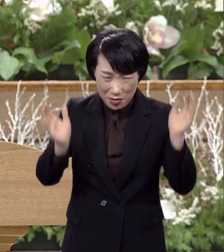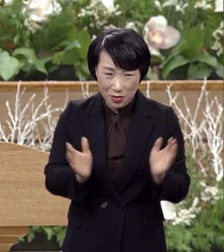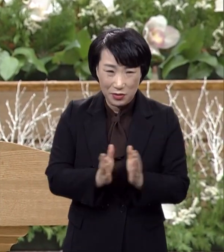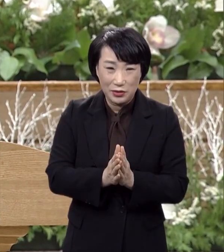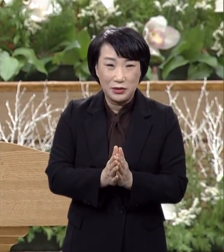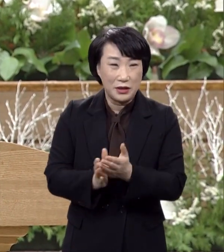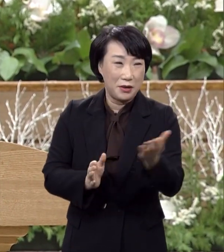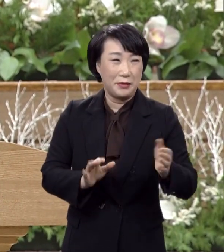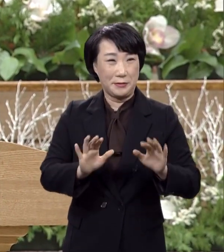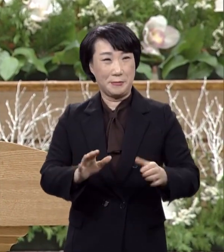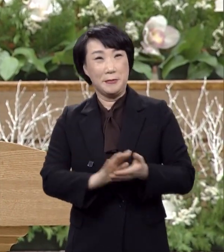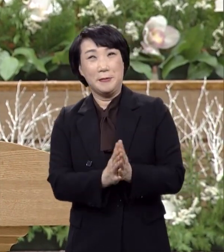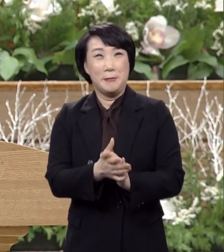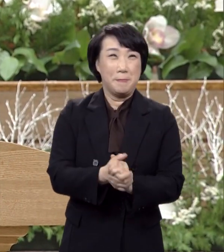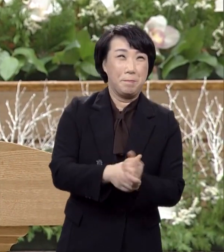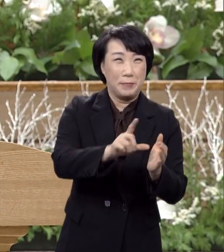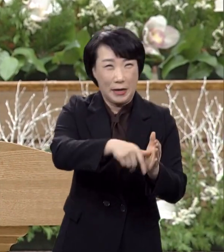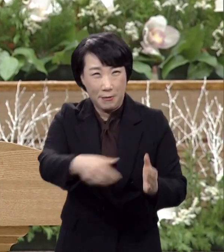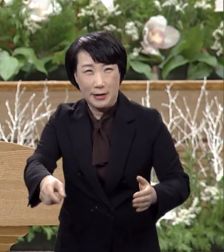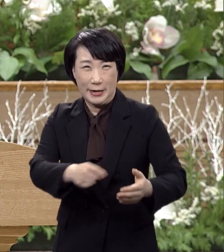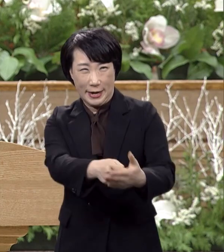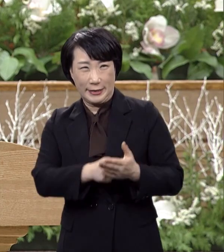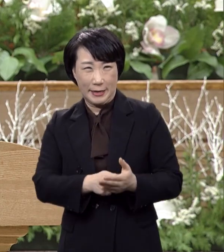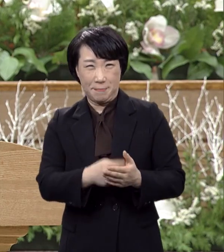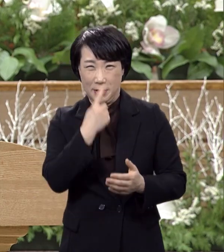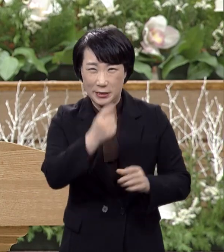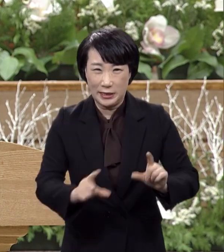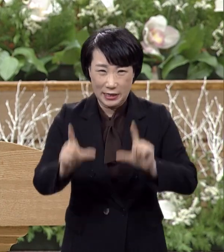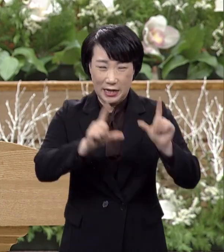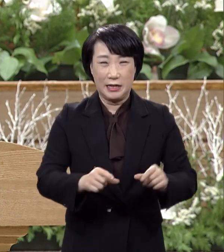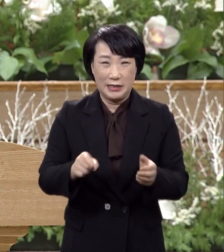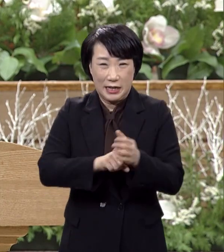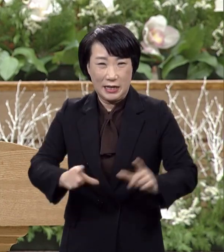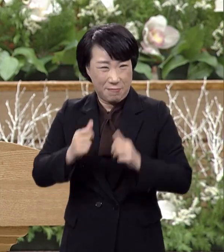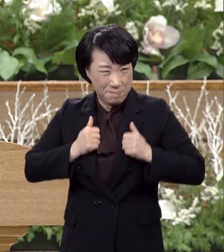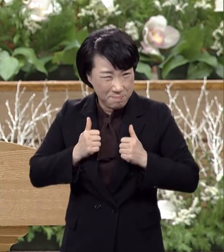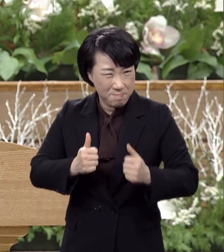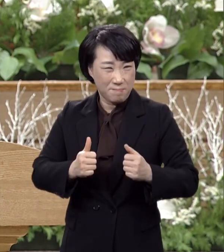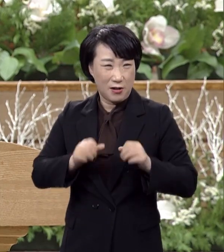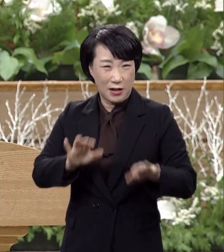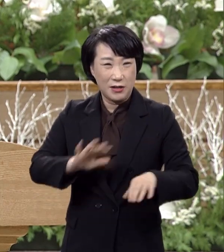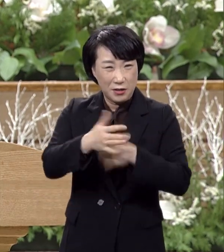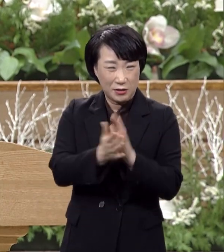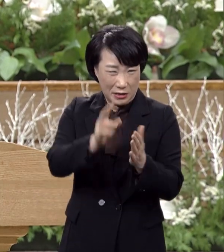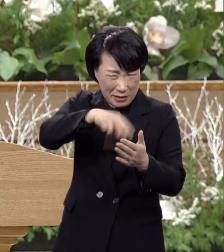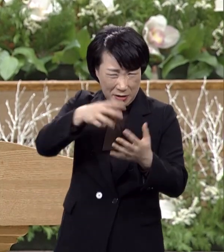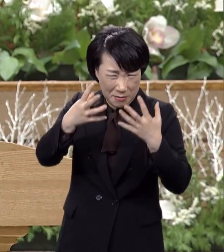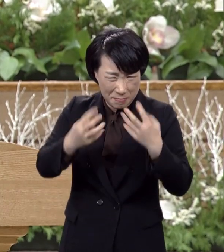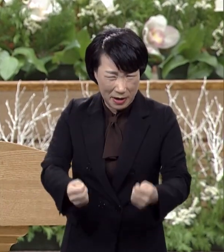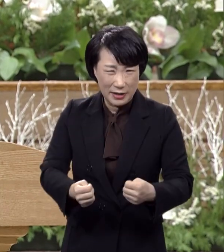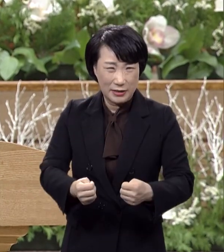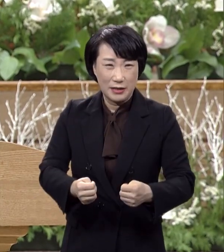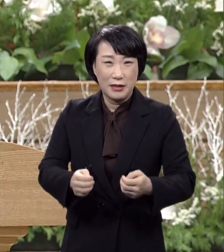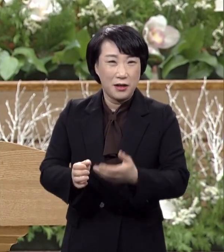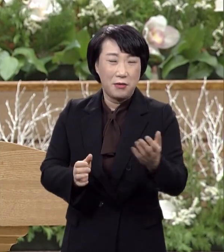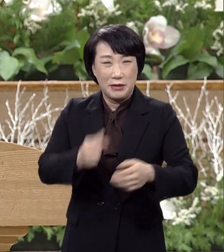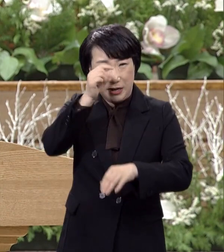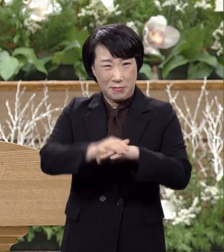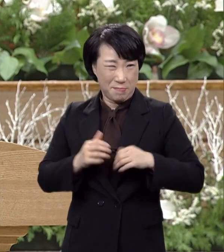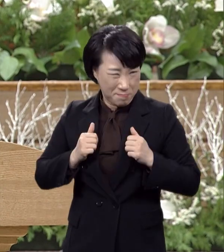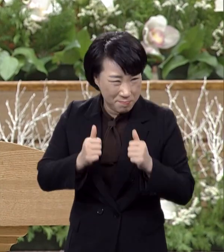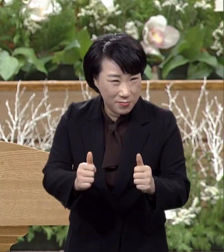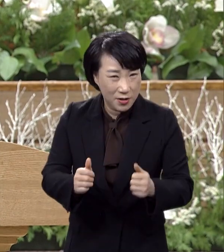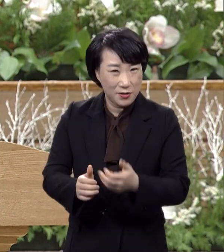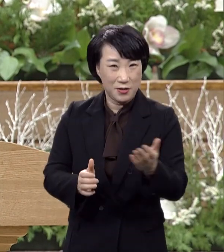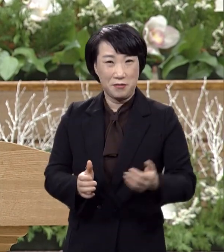세월을 아끼리라, 내가 좀 멋지게 살리라, 신앙생활 잘해보리라, 성경도 많이 읽어버릴 것이다, 예배도 잘